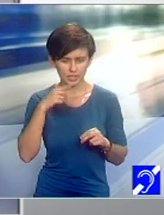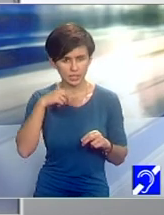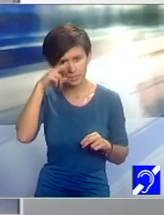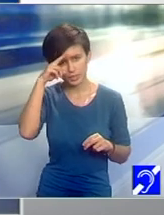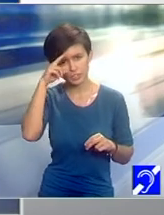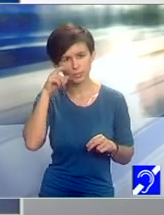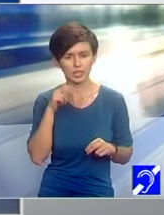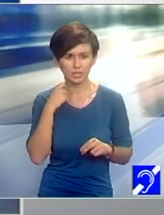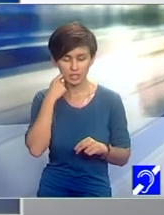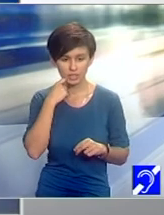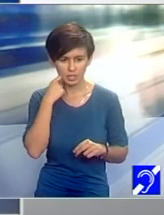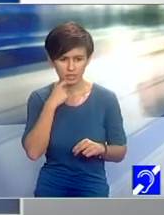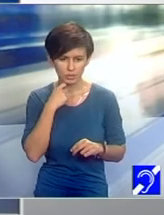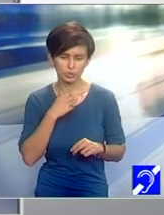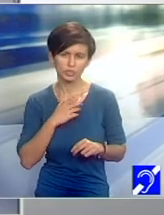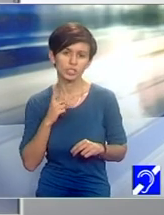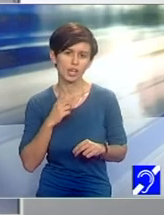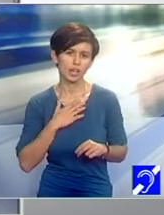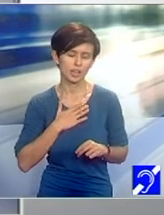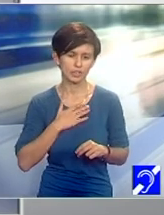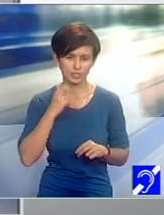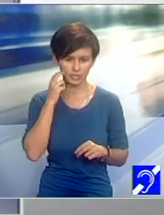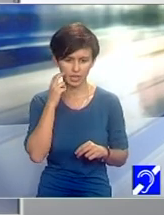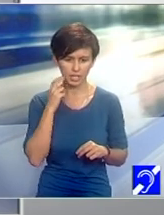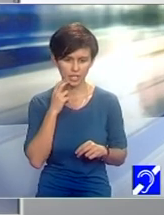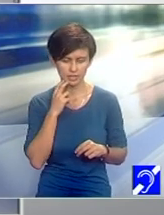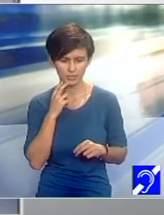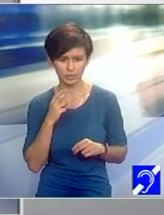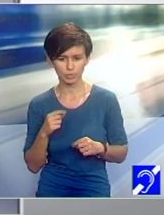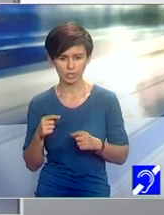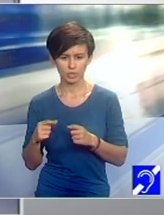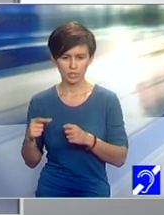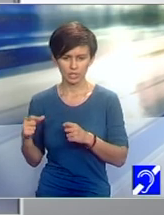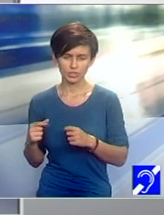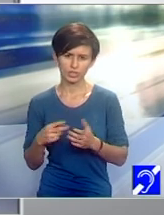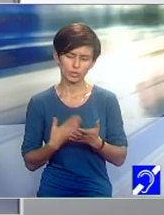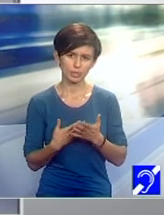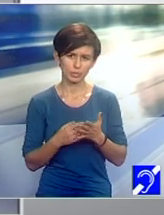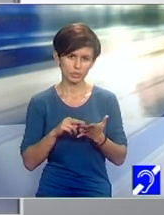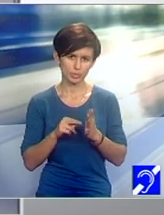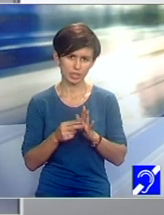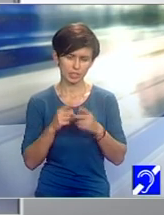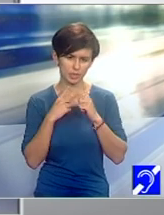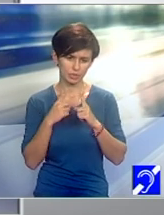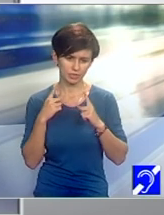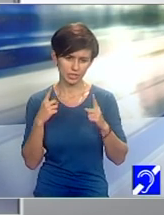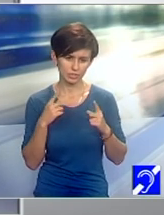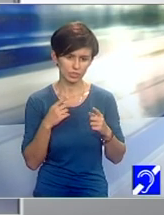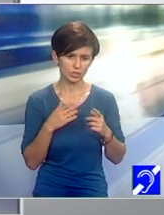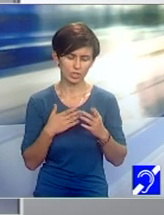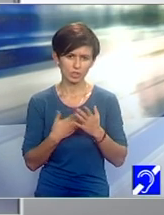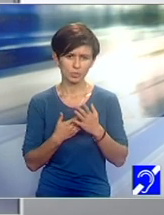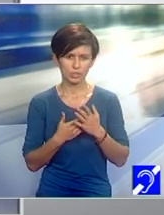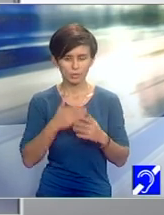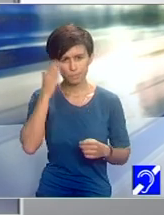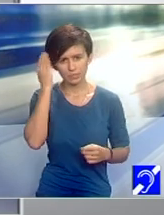Cluj? Nu numai în Cluj, avem și o filială la Sibiu, mai ales pentru pregătirea cadrelor didactice pentru